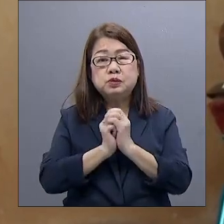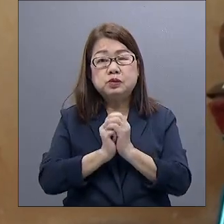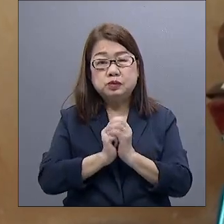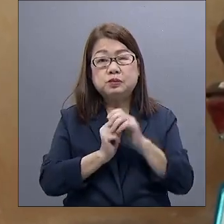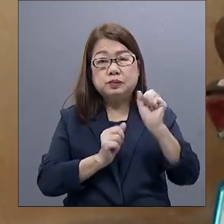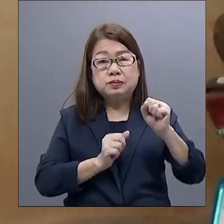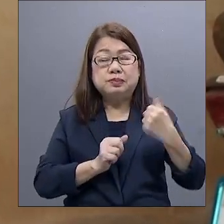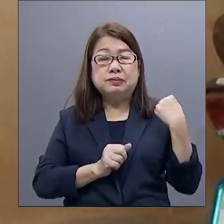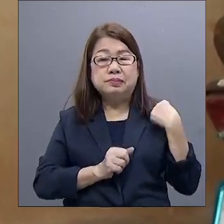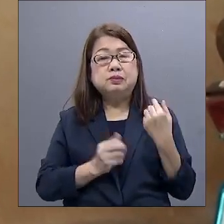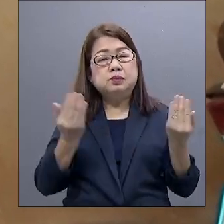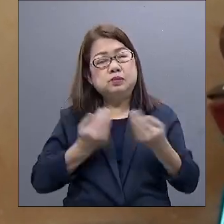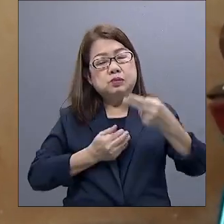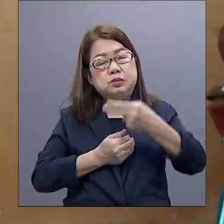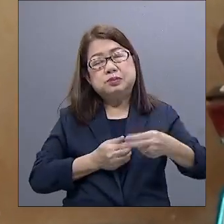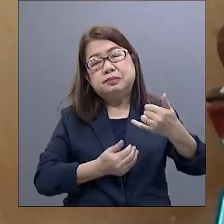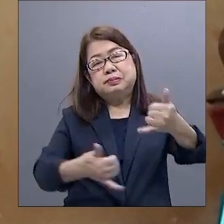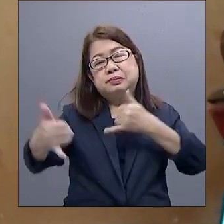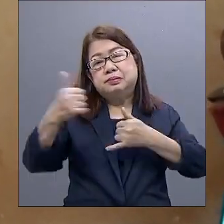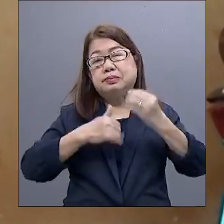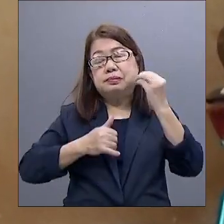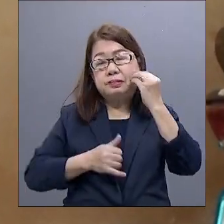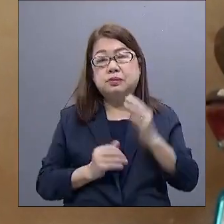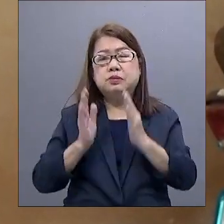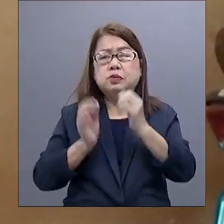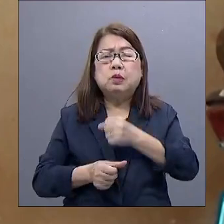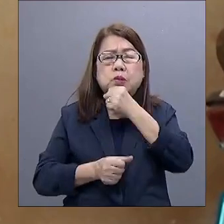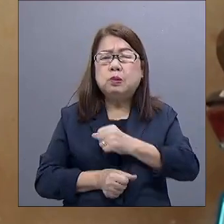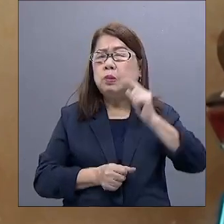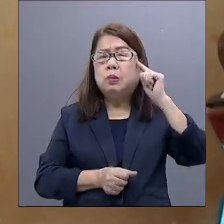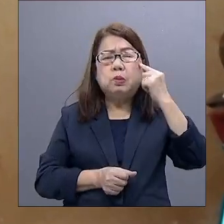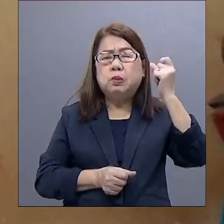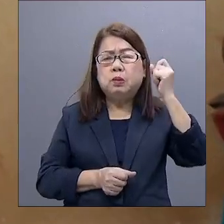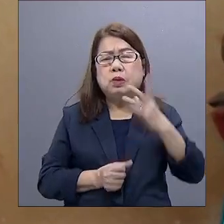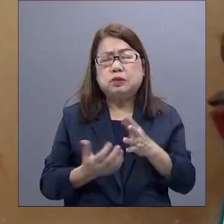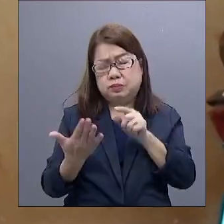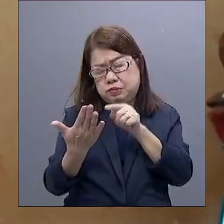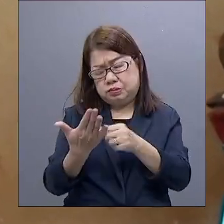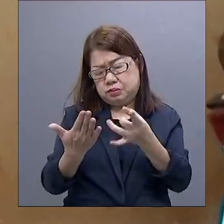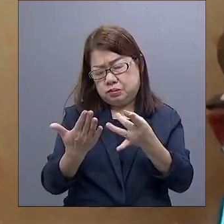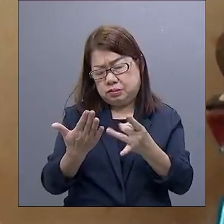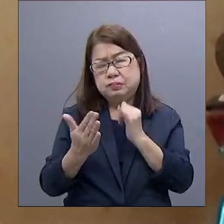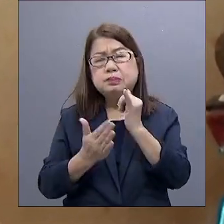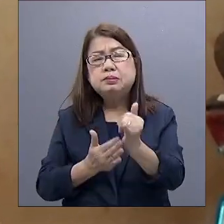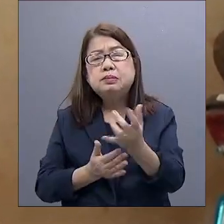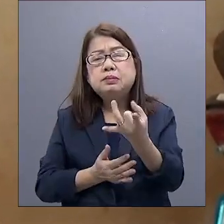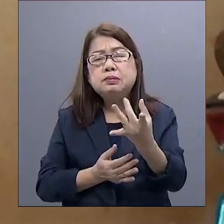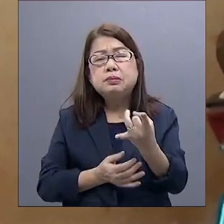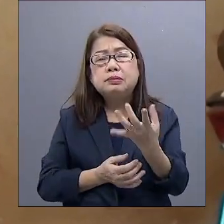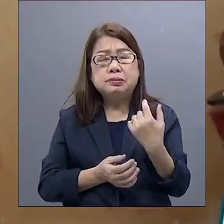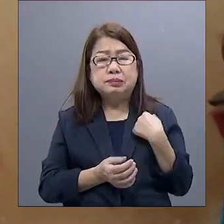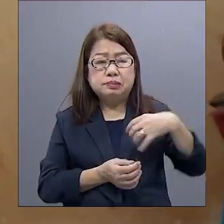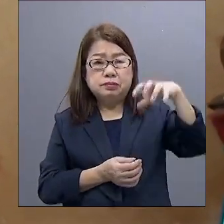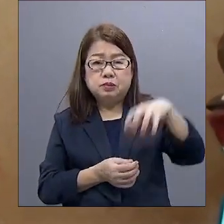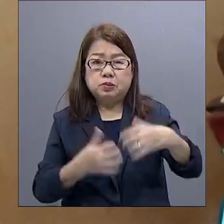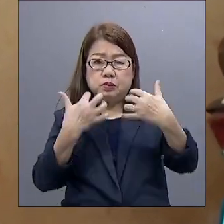าบอกว่าคนแที่อยู่ในหมู่บ้านเค้าไม่เข้าใจว่า ที่มาทำเนี่ยคือมผลกระทบกับ